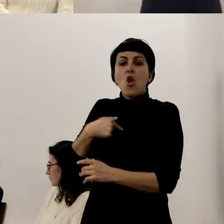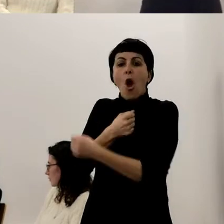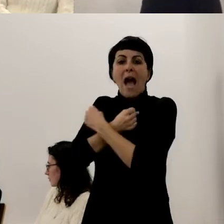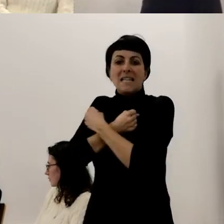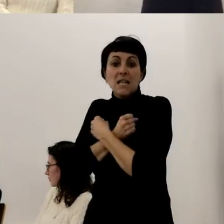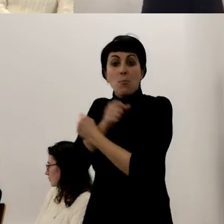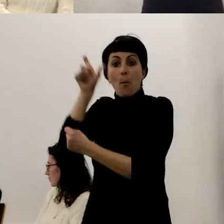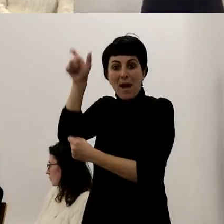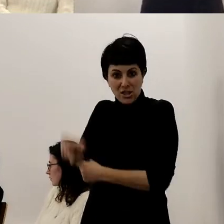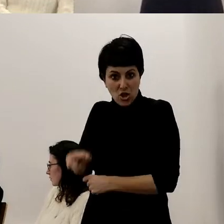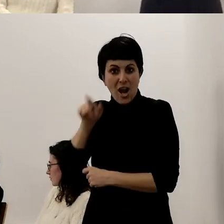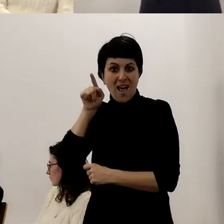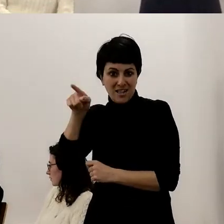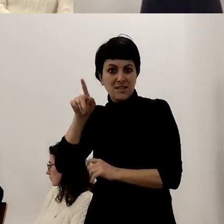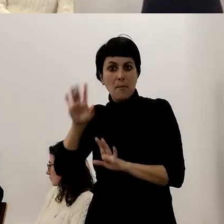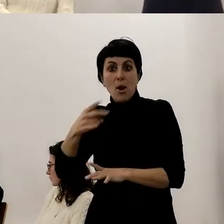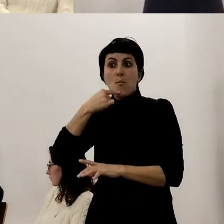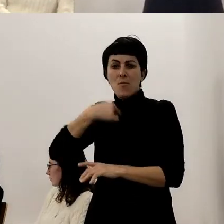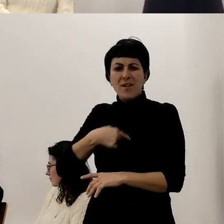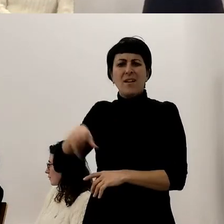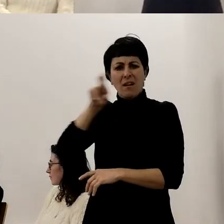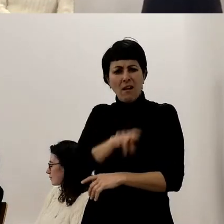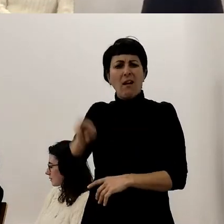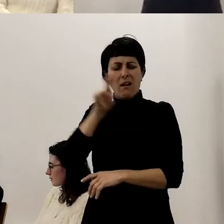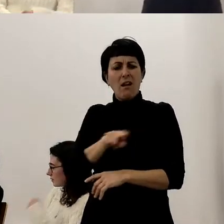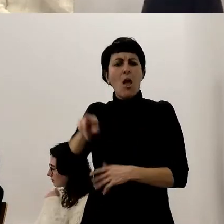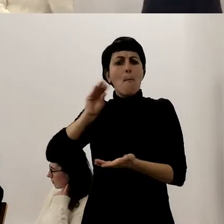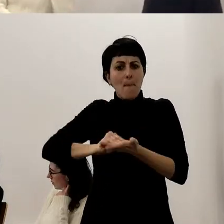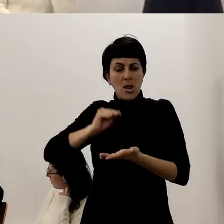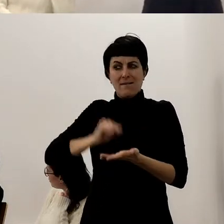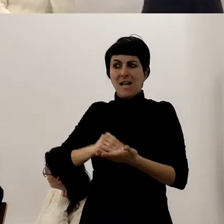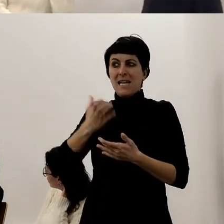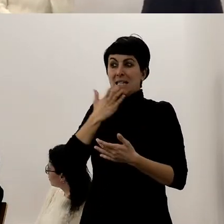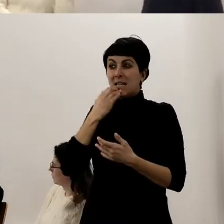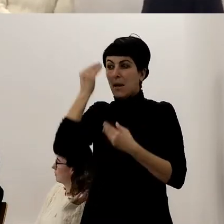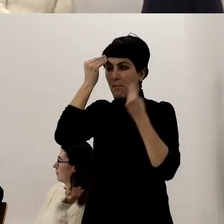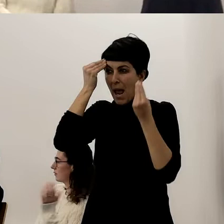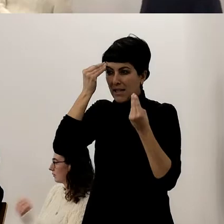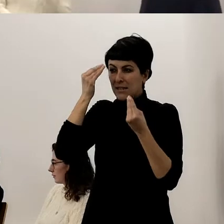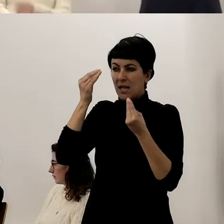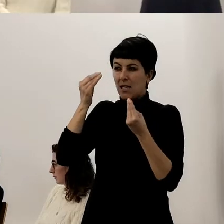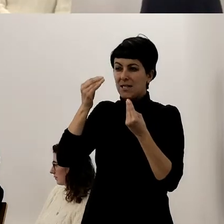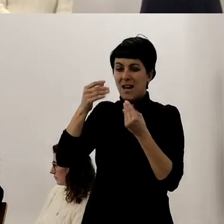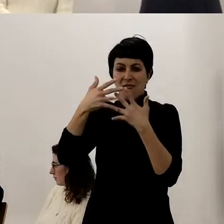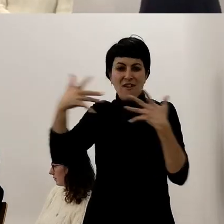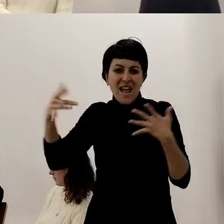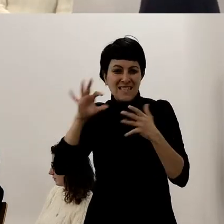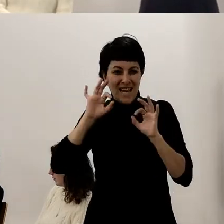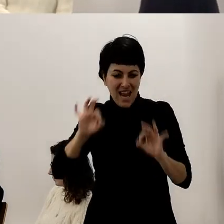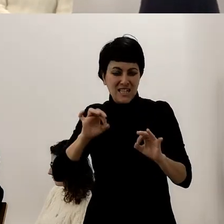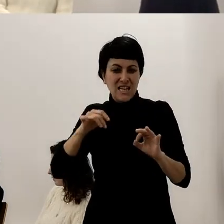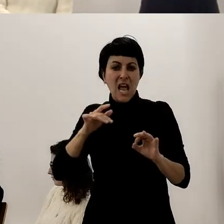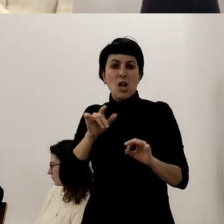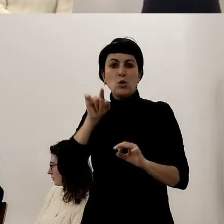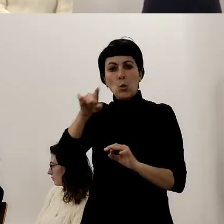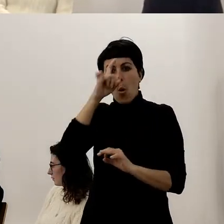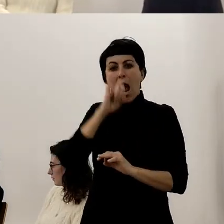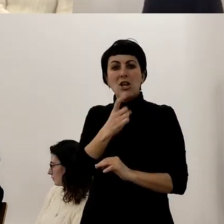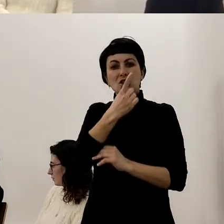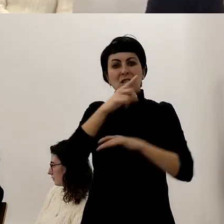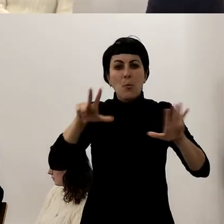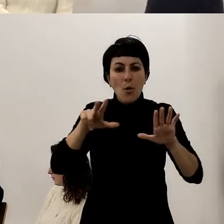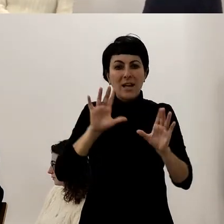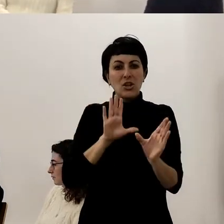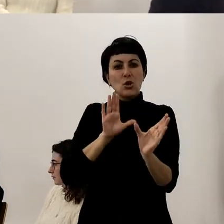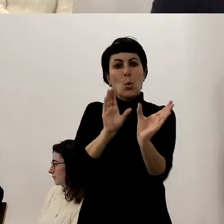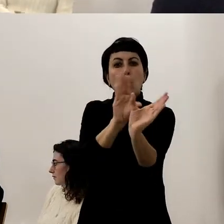molt gran. Però, si ho mires fredament, aquell comentari estava fora de lloc. I jo no crec que sigui l'única persona